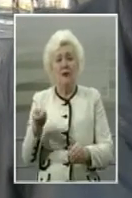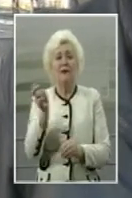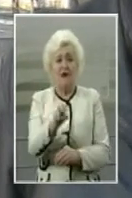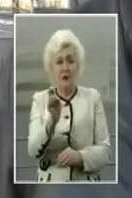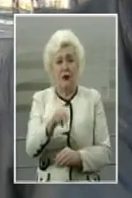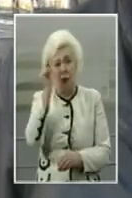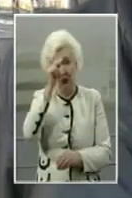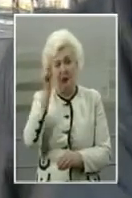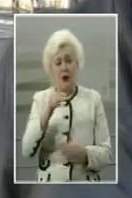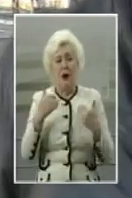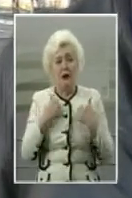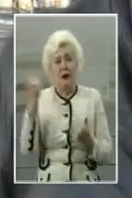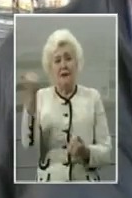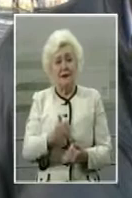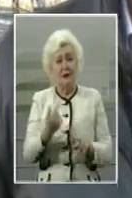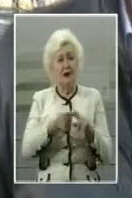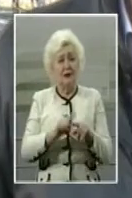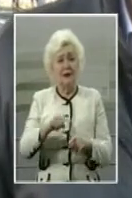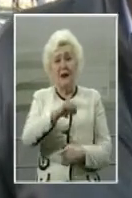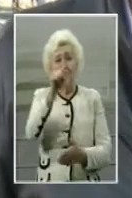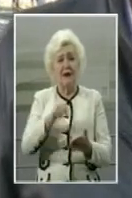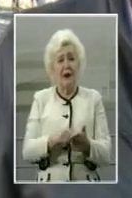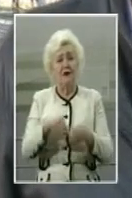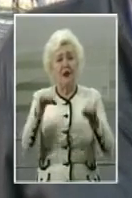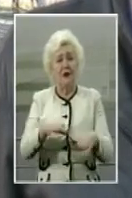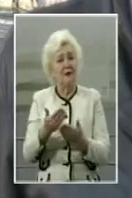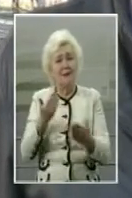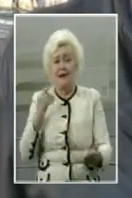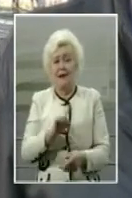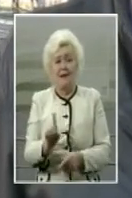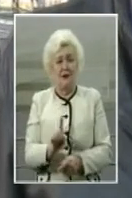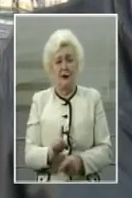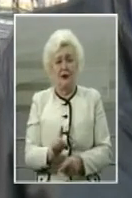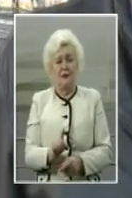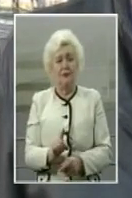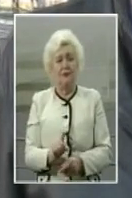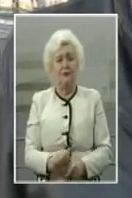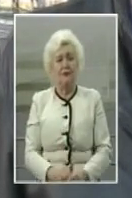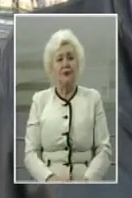навчання. Я думаю, що за тиждень це питання вирішиться, не раніше.